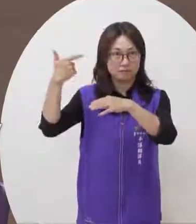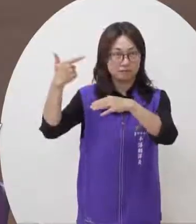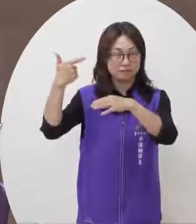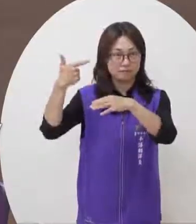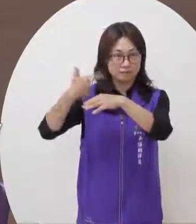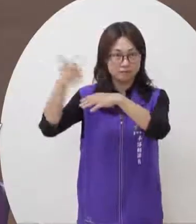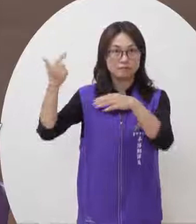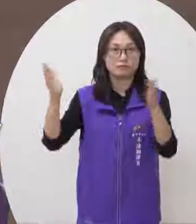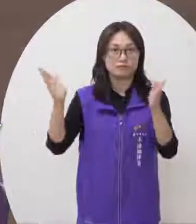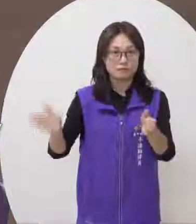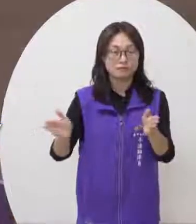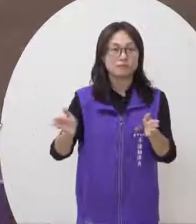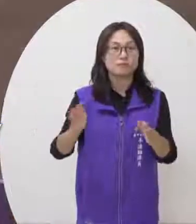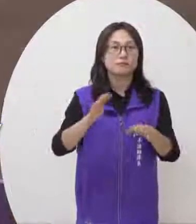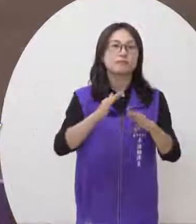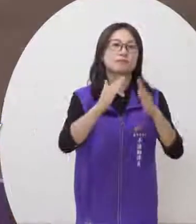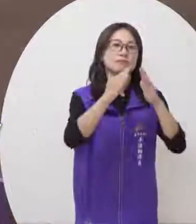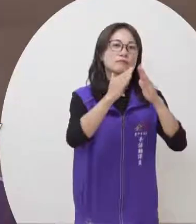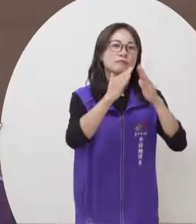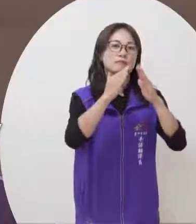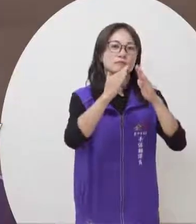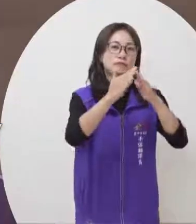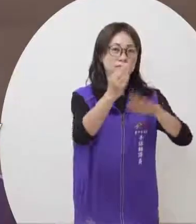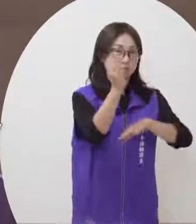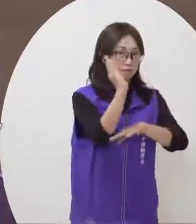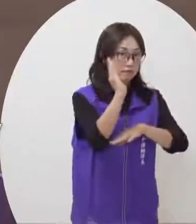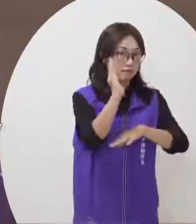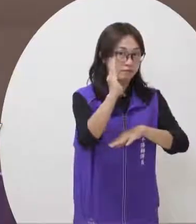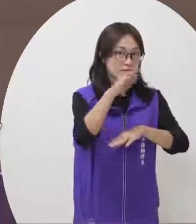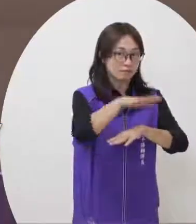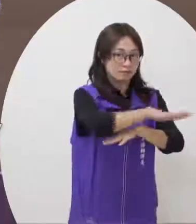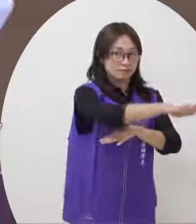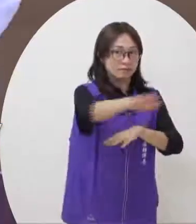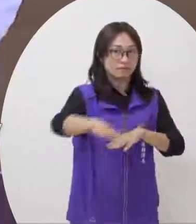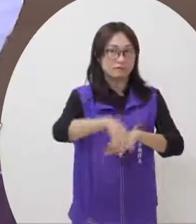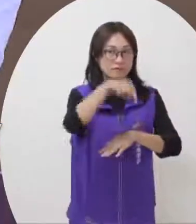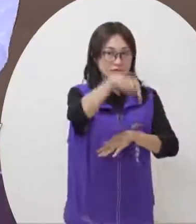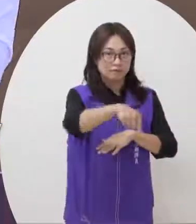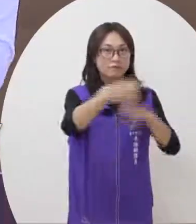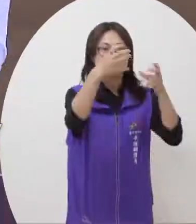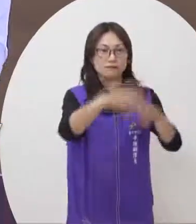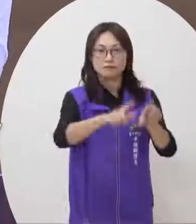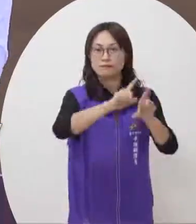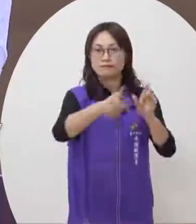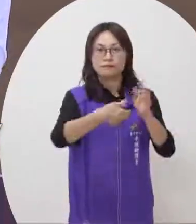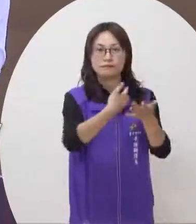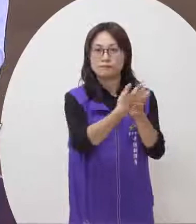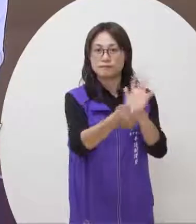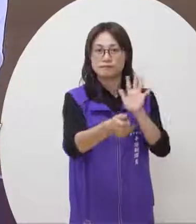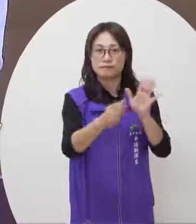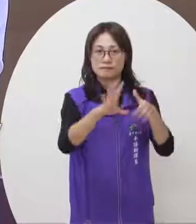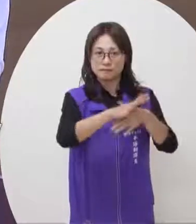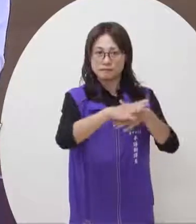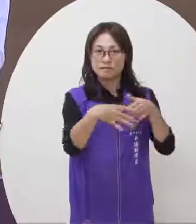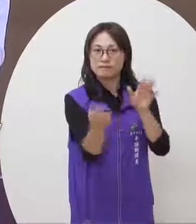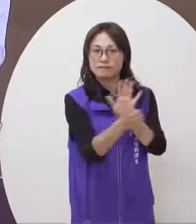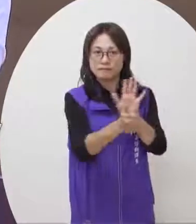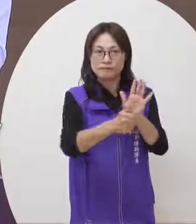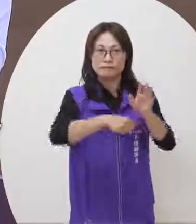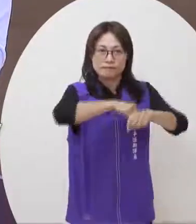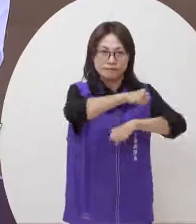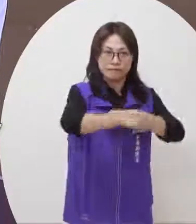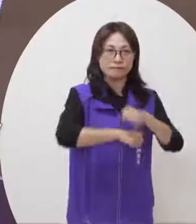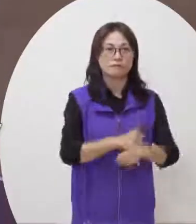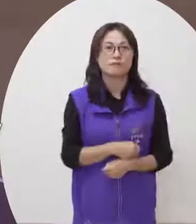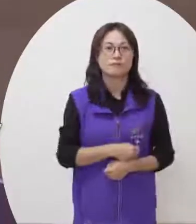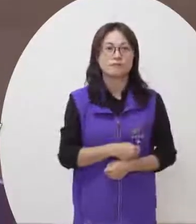前塞蹲熊金呐哈，我们要办大型的艺文活动。那大家知道，大朋友小朋友最喜欢纸风